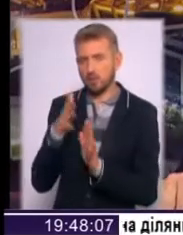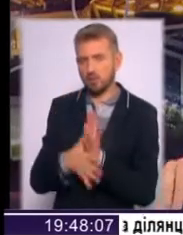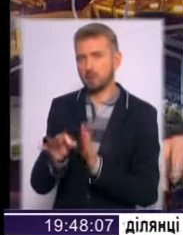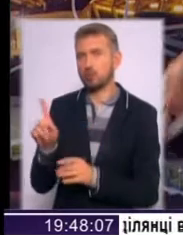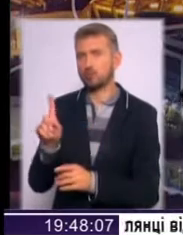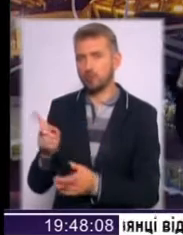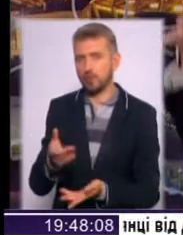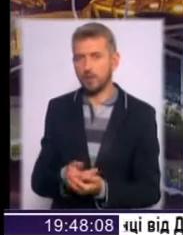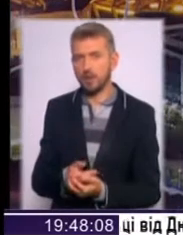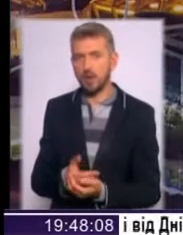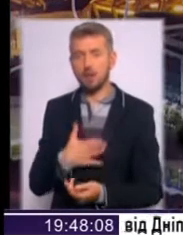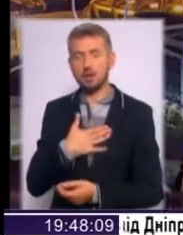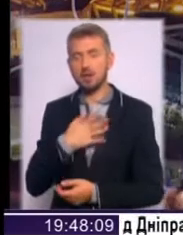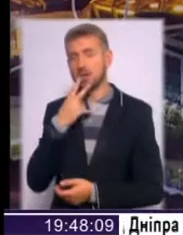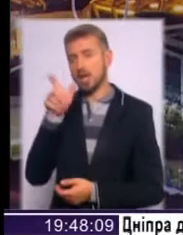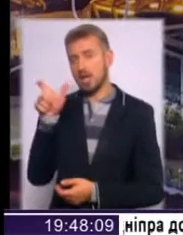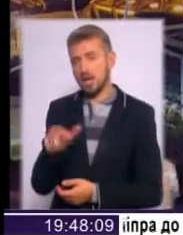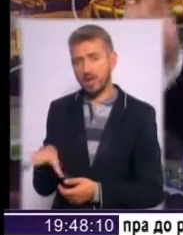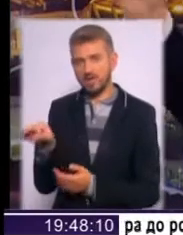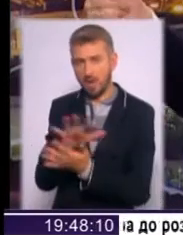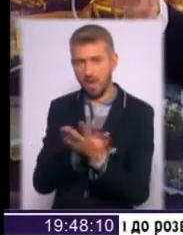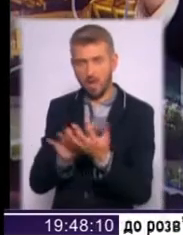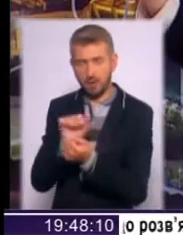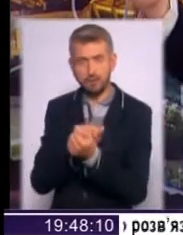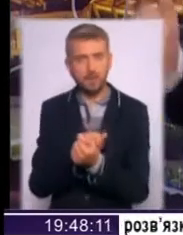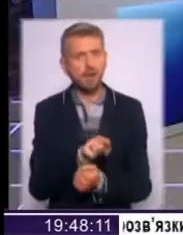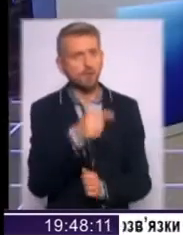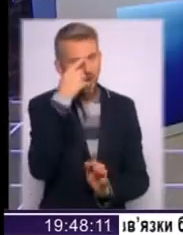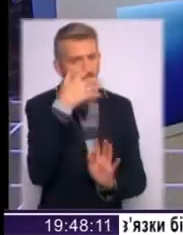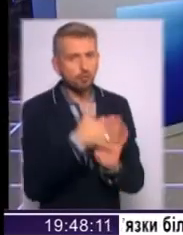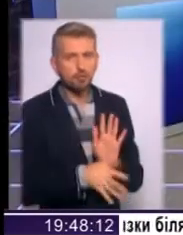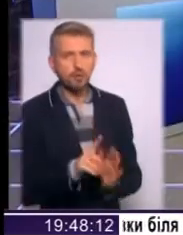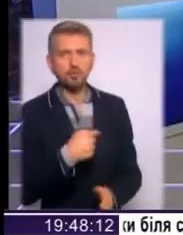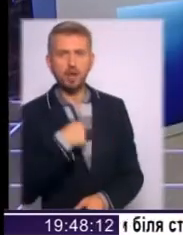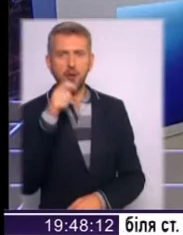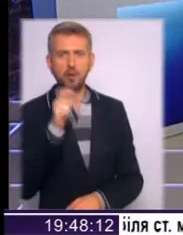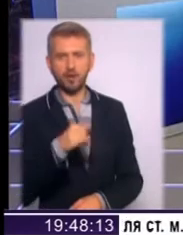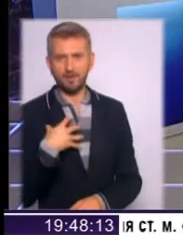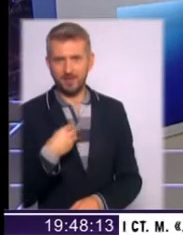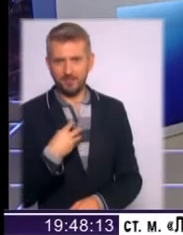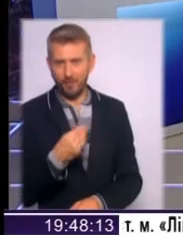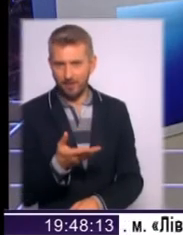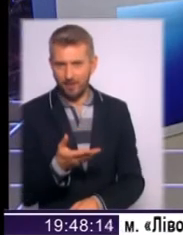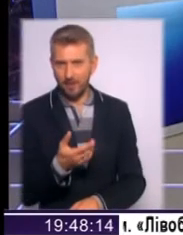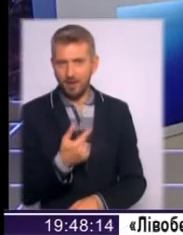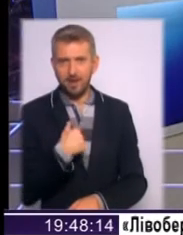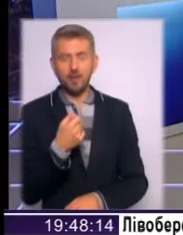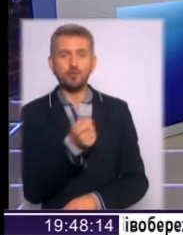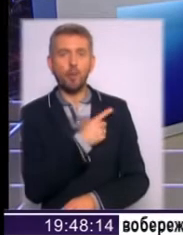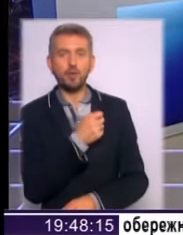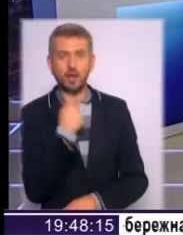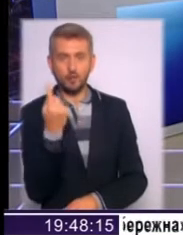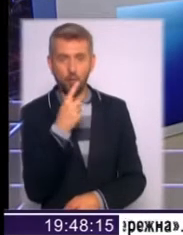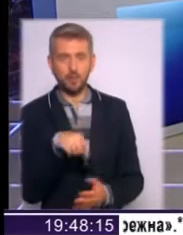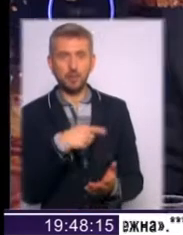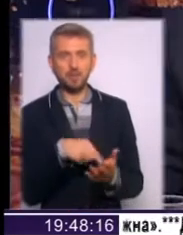що йдеться? Тобто наша глядачка та трошки все так отак от. Ні, але вона зрозуміла, що я приїхав зі Львова. Я, по-перше, з Одеської області, міста